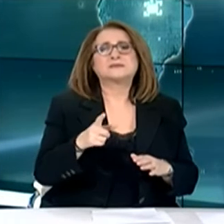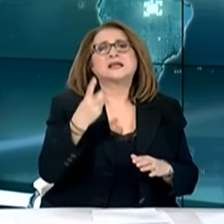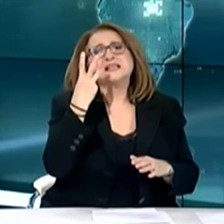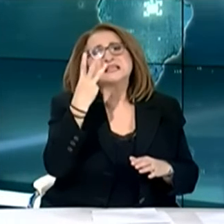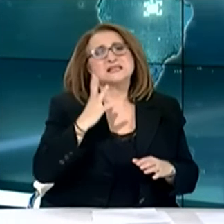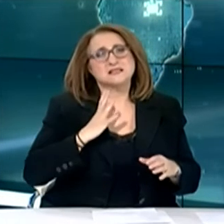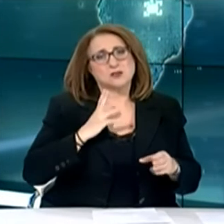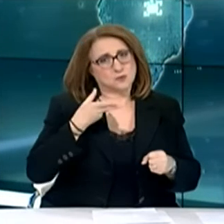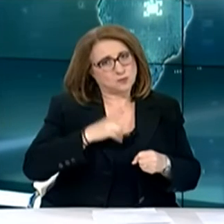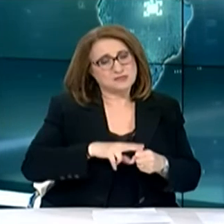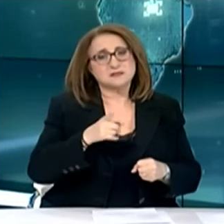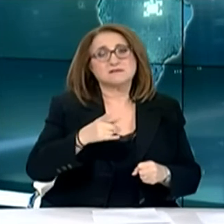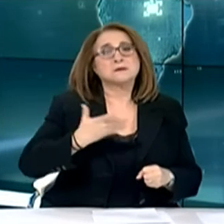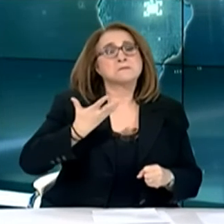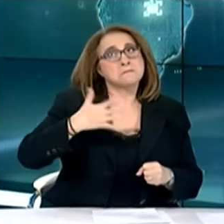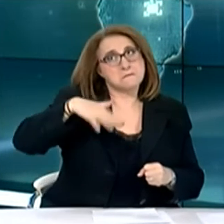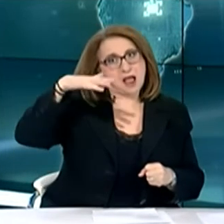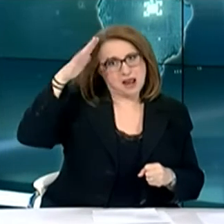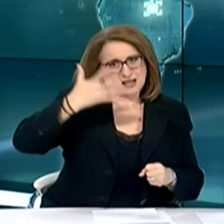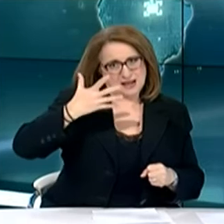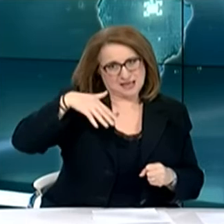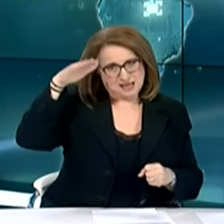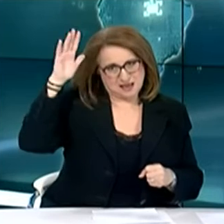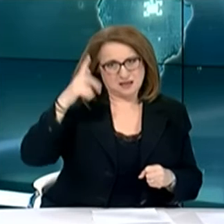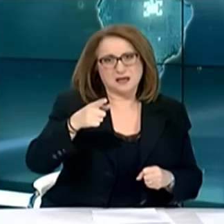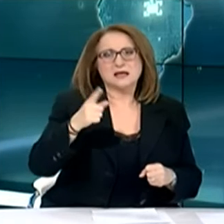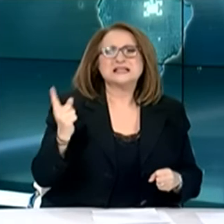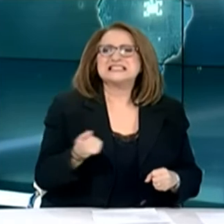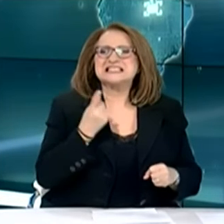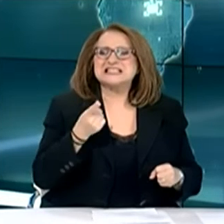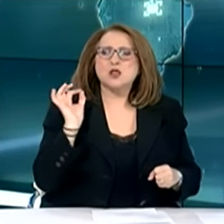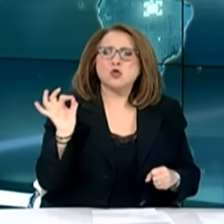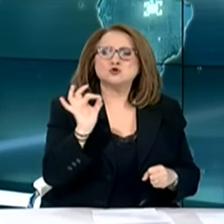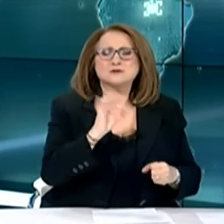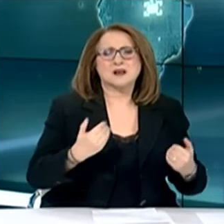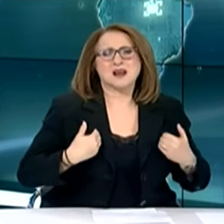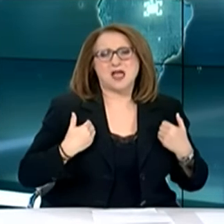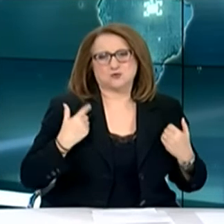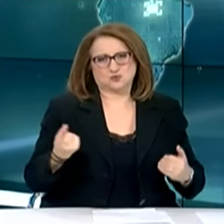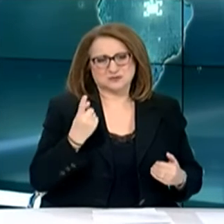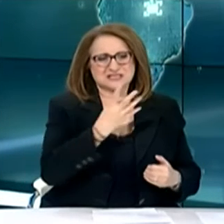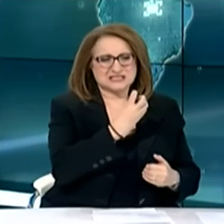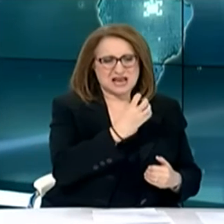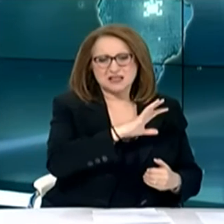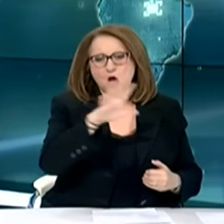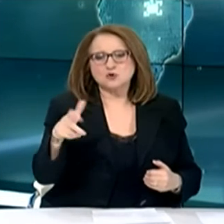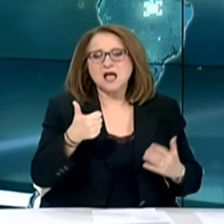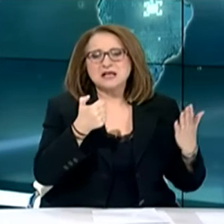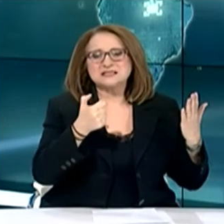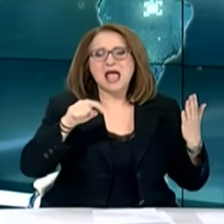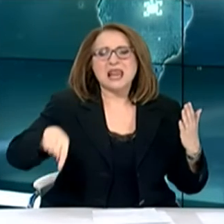μας που κατέληξαν ήταν μεγαλύτερης ηλικίας από την συνηθισμένη ηλικία που προσβάλλει αυτός ο ιός, η οποία είναι ηλικίες από τα 40 μέχρι τα